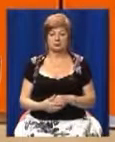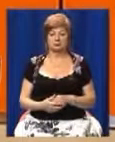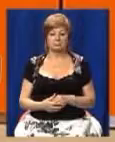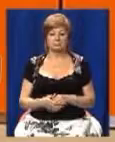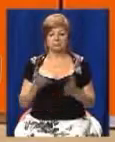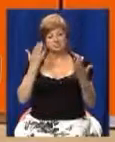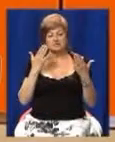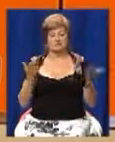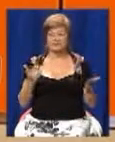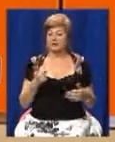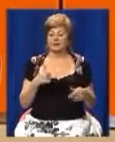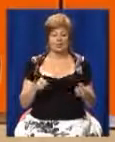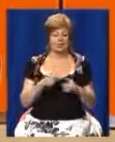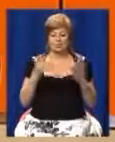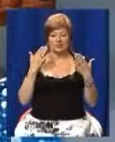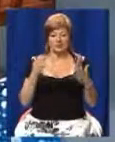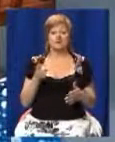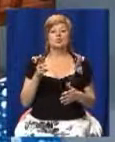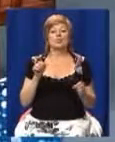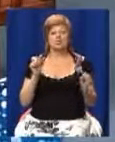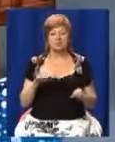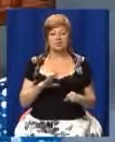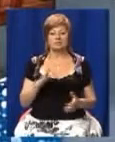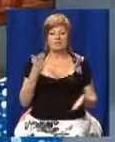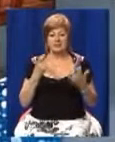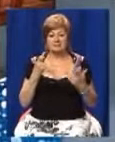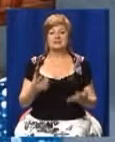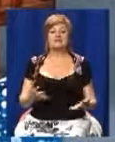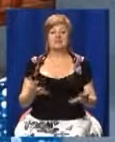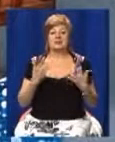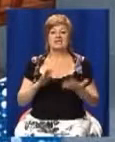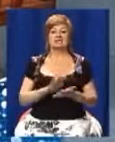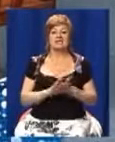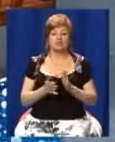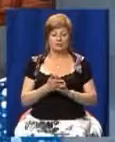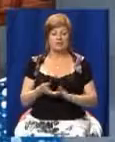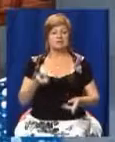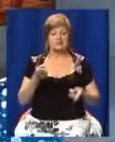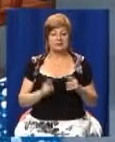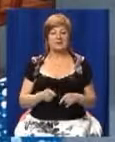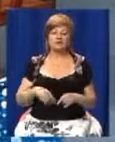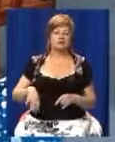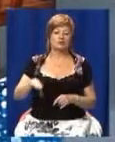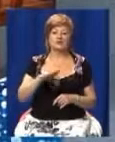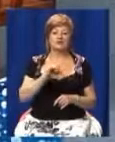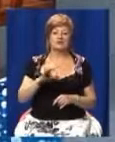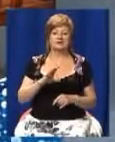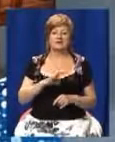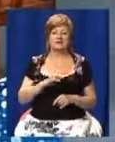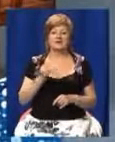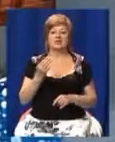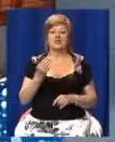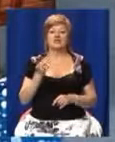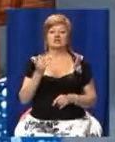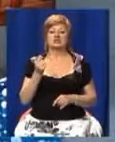Не знаю. І я не знаю. Але, можливо, якщо уявити, що така ситуація реальна, то, можливо, всі вони були породи шарпей.